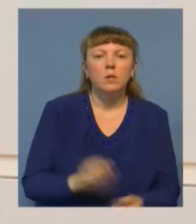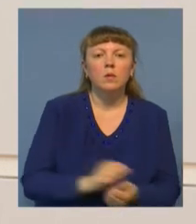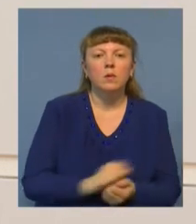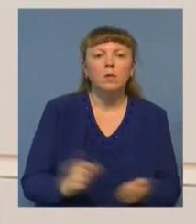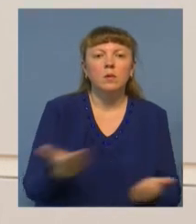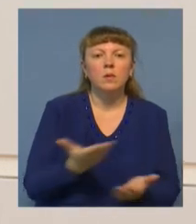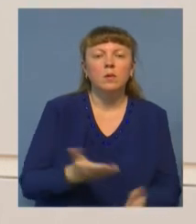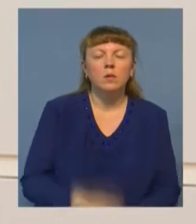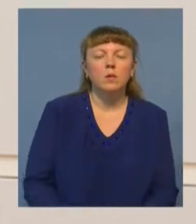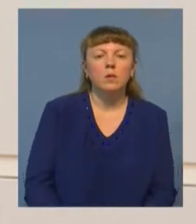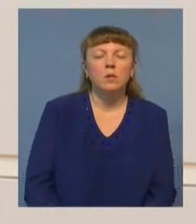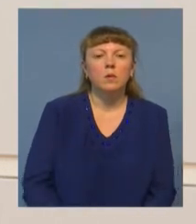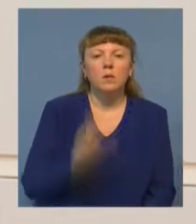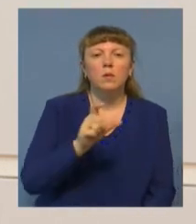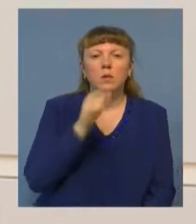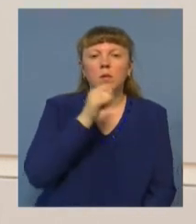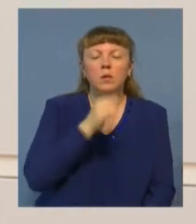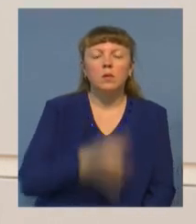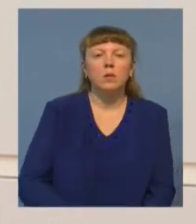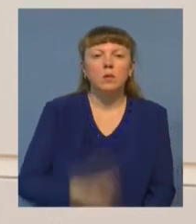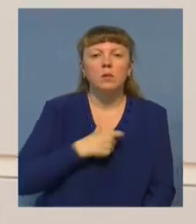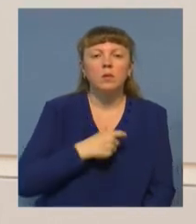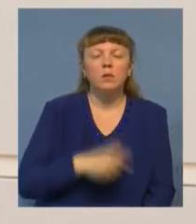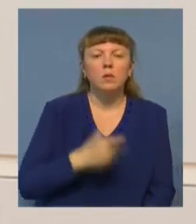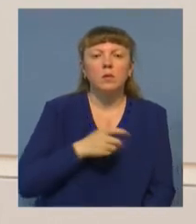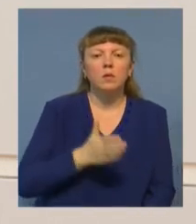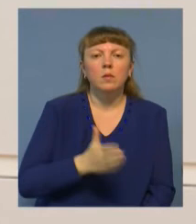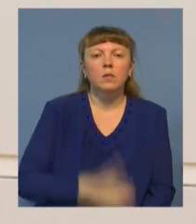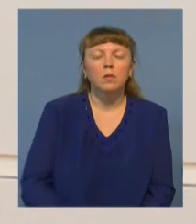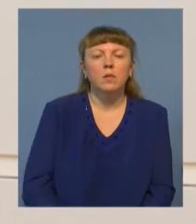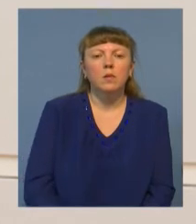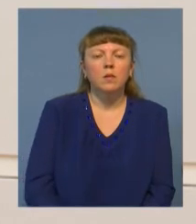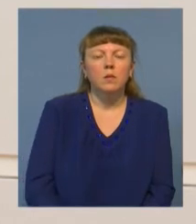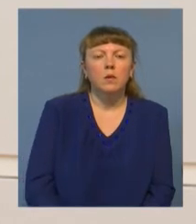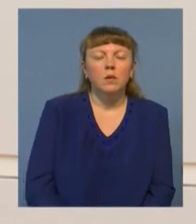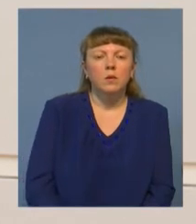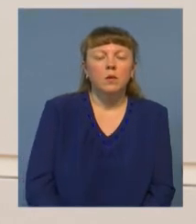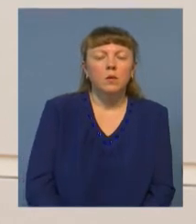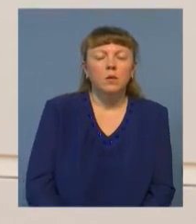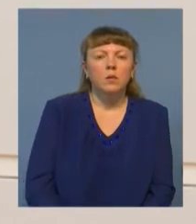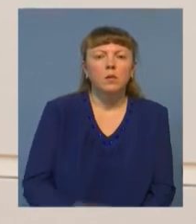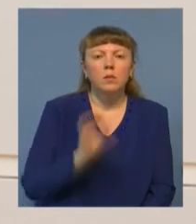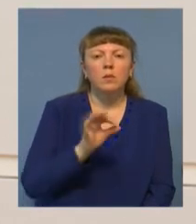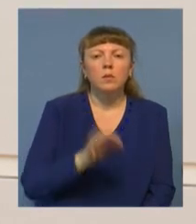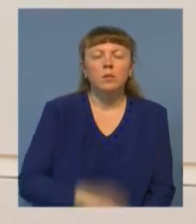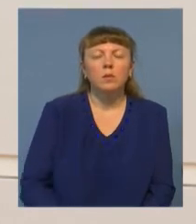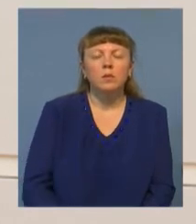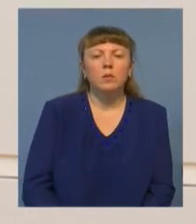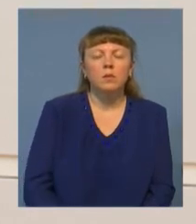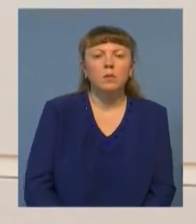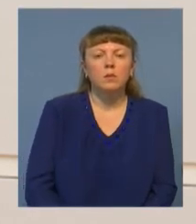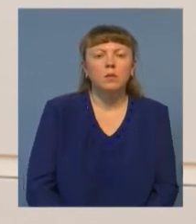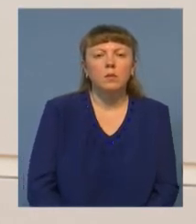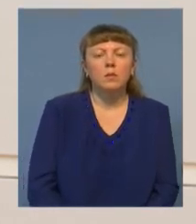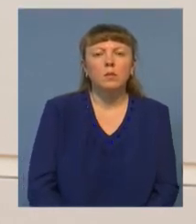документы, которыми гражданин не может подтвердить свой, свой трудовой стаж, его, ему разъясняется, что